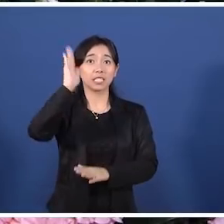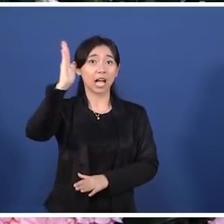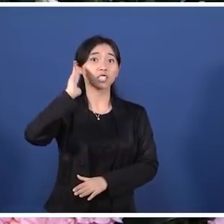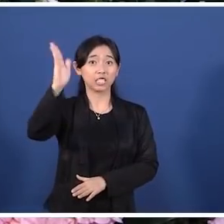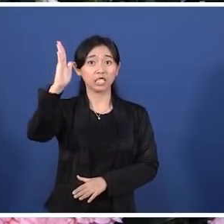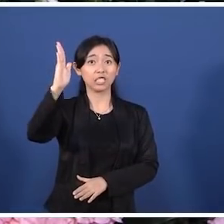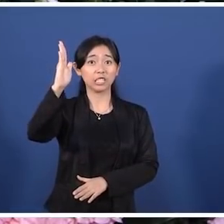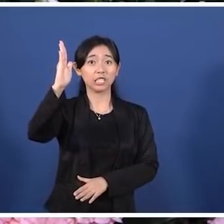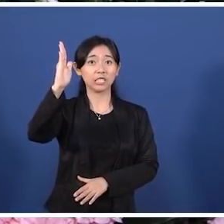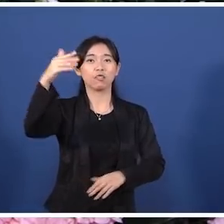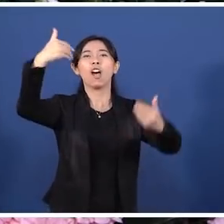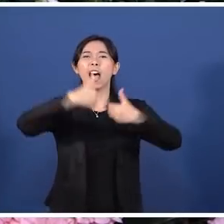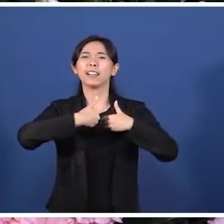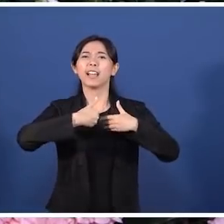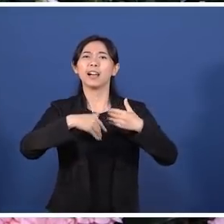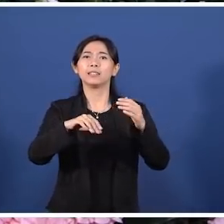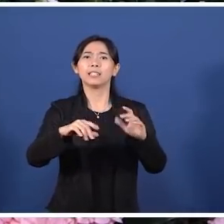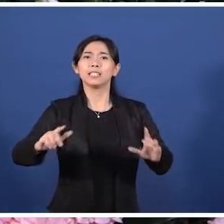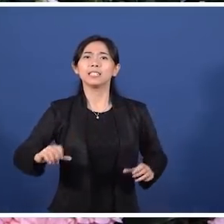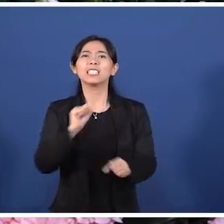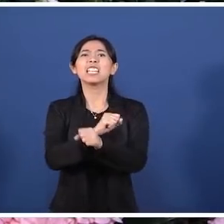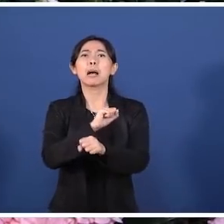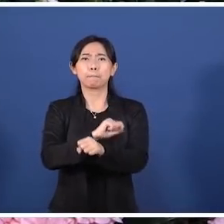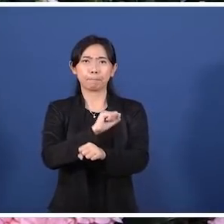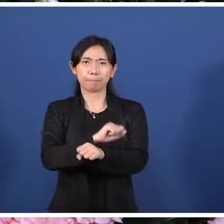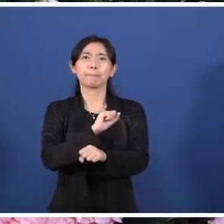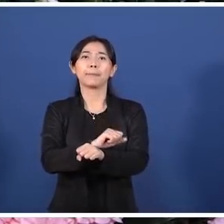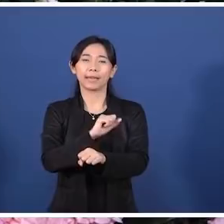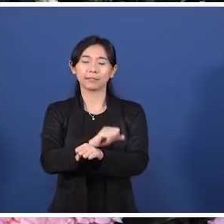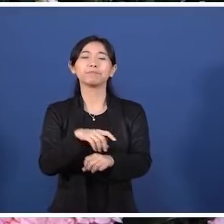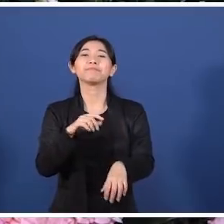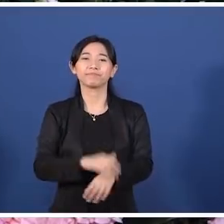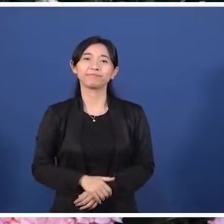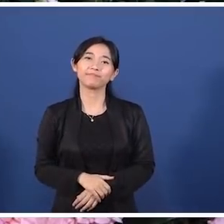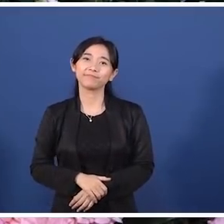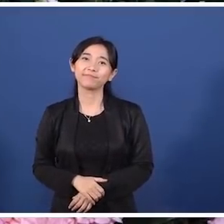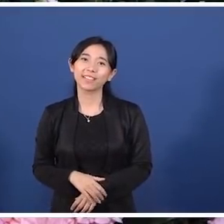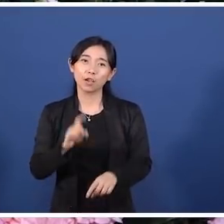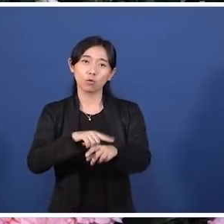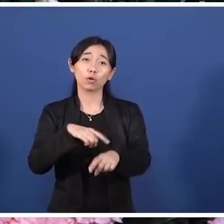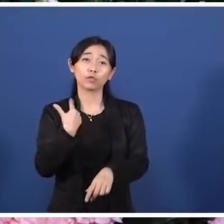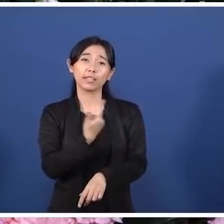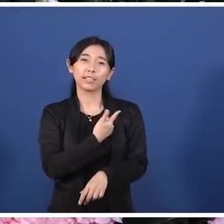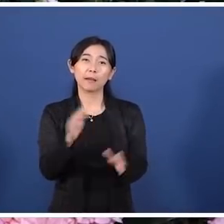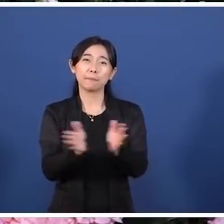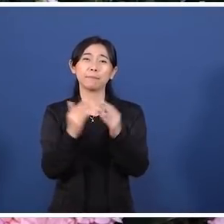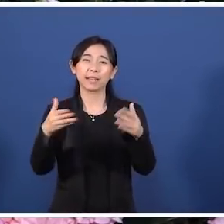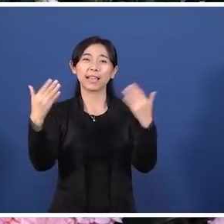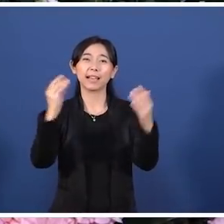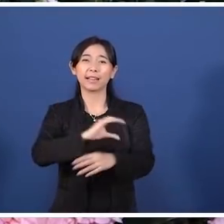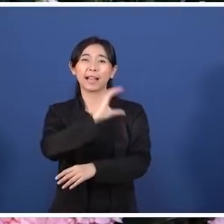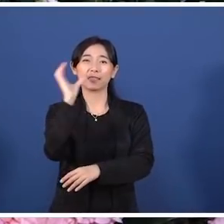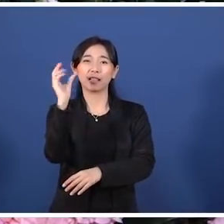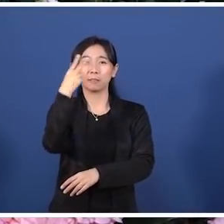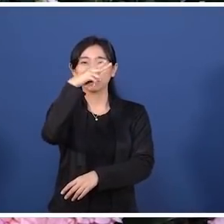sesuatu, bersikap tertentu. Ketika kita merayakan Natal, ketika kita berjumpa